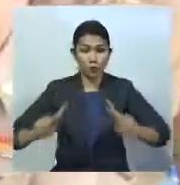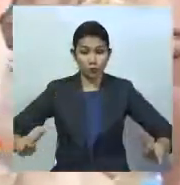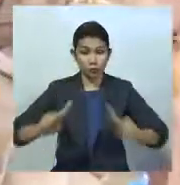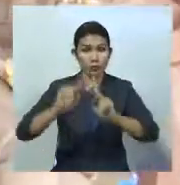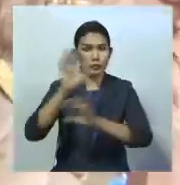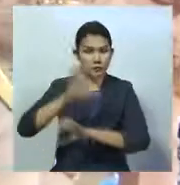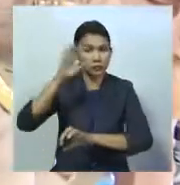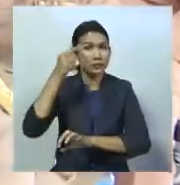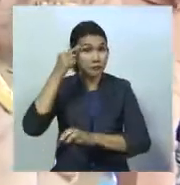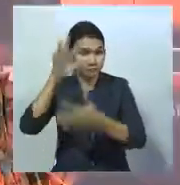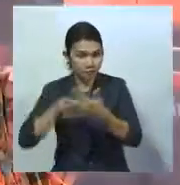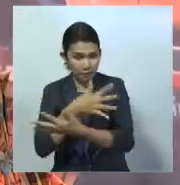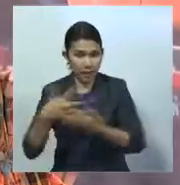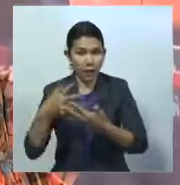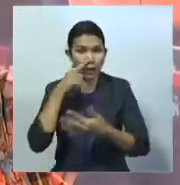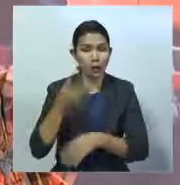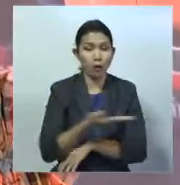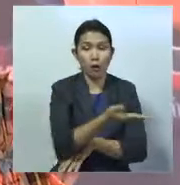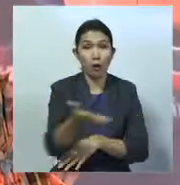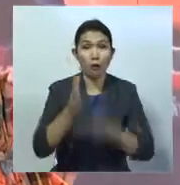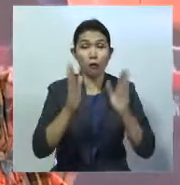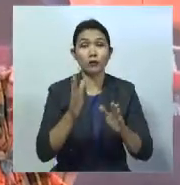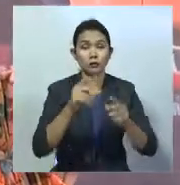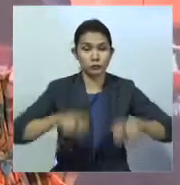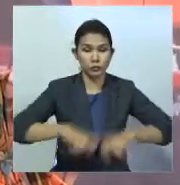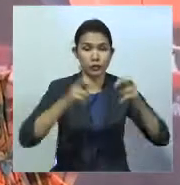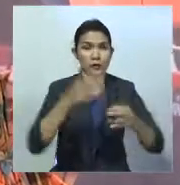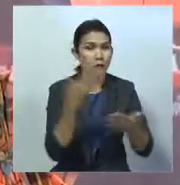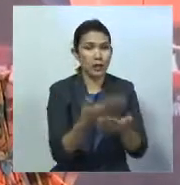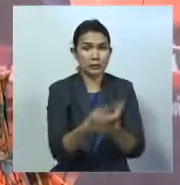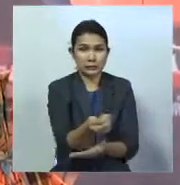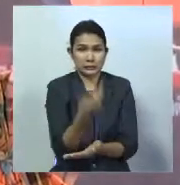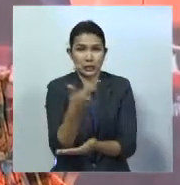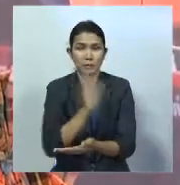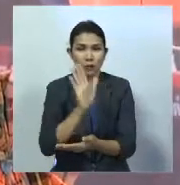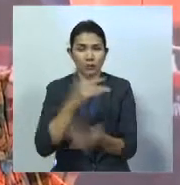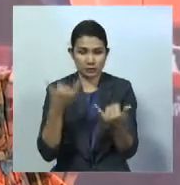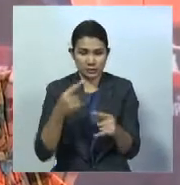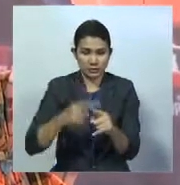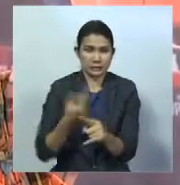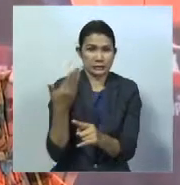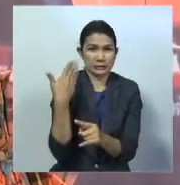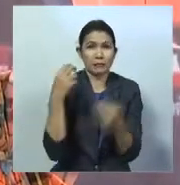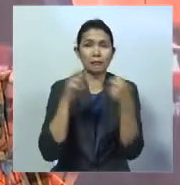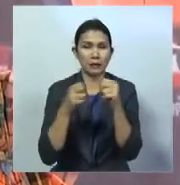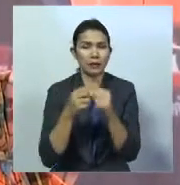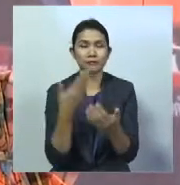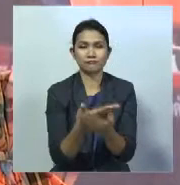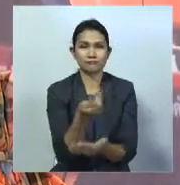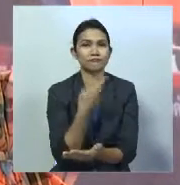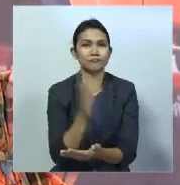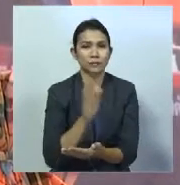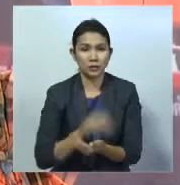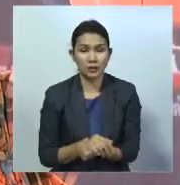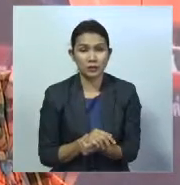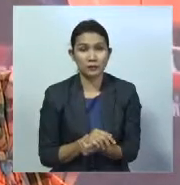าผู้ใช้น้ำในจังหวัดสุรินทร์นะคะโดยไม่ต้องจ่ายค่าน้ำในช่วงวิกฤตเดือนที่ผ่านมาค่ะ ในเข